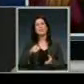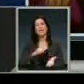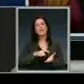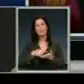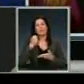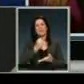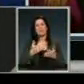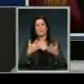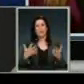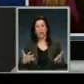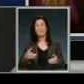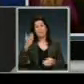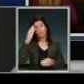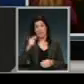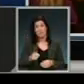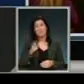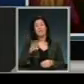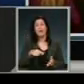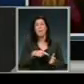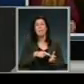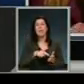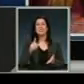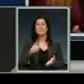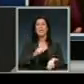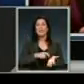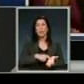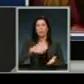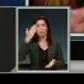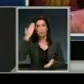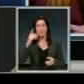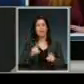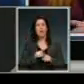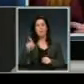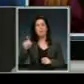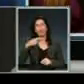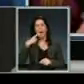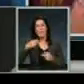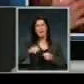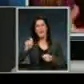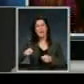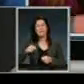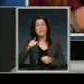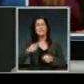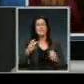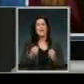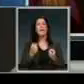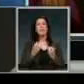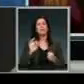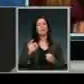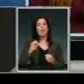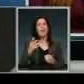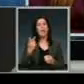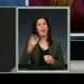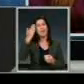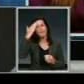ומודעים לזה, ומשום שזה דורש באמת את המודעות, כמו שאילן גילון אמר, זה state of mind. ואם מישהו מקים מסעדה חדשה,